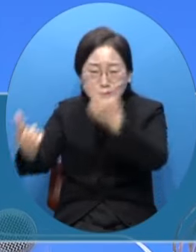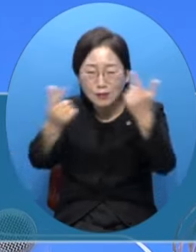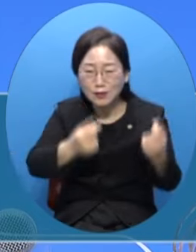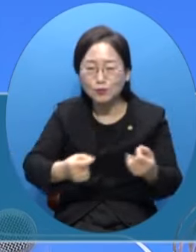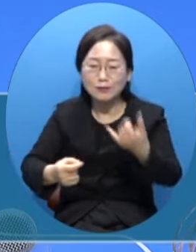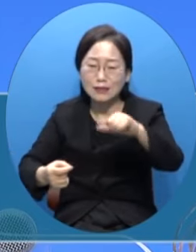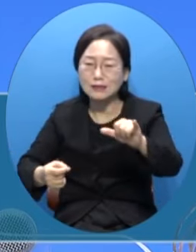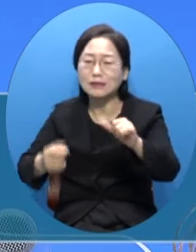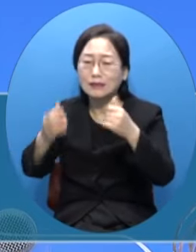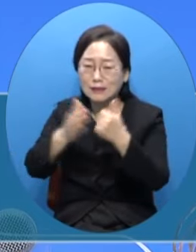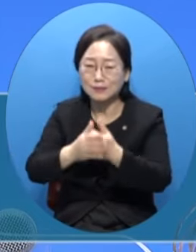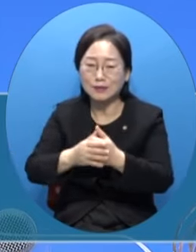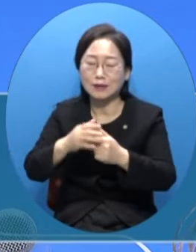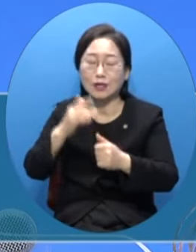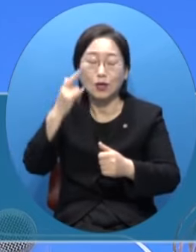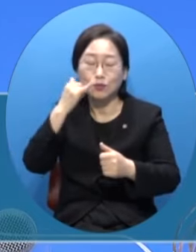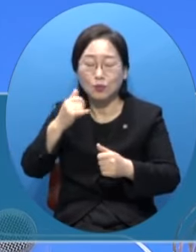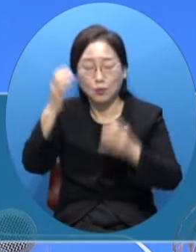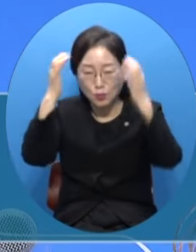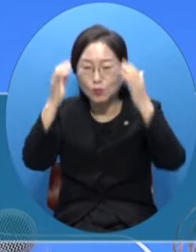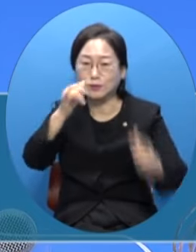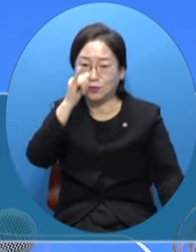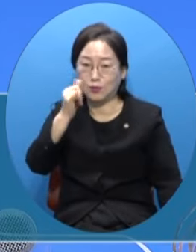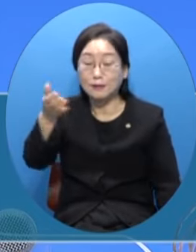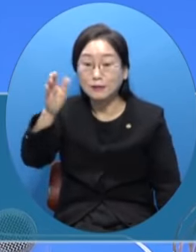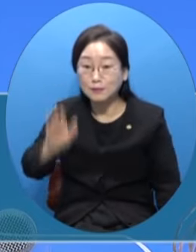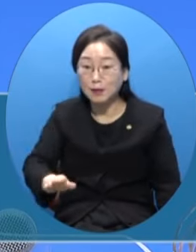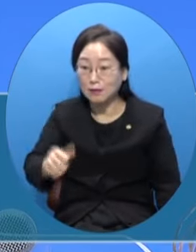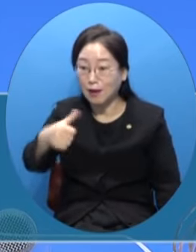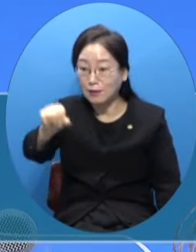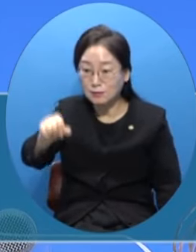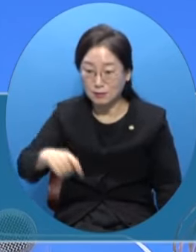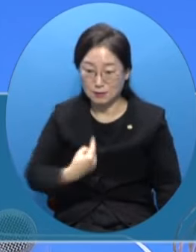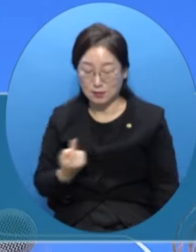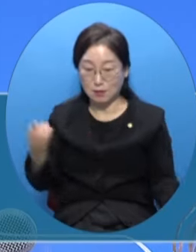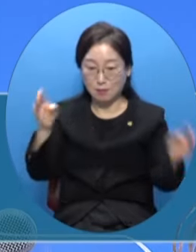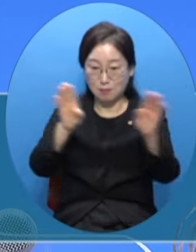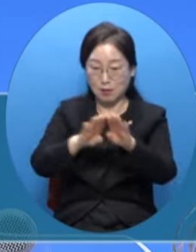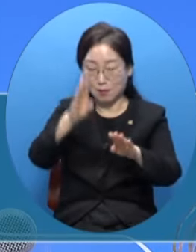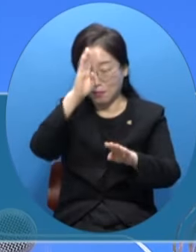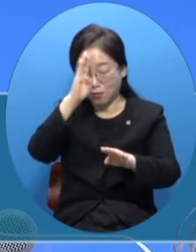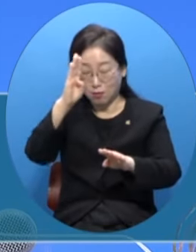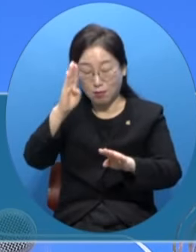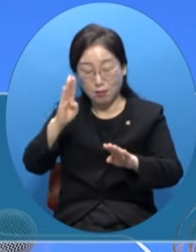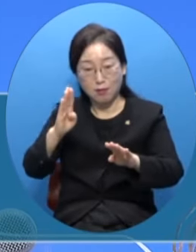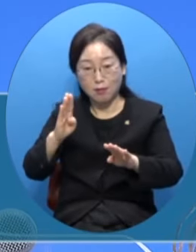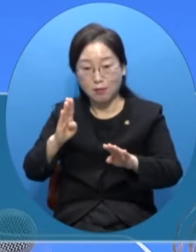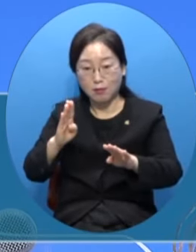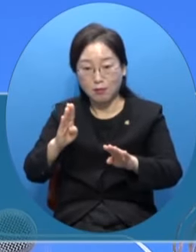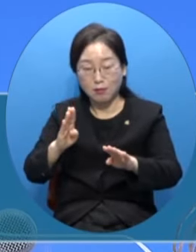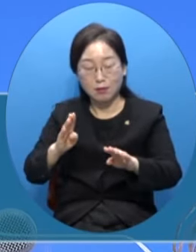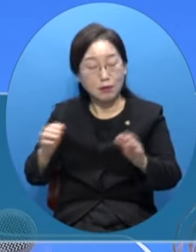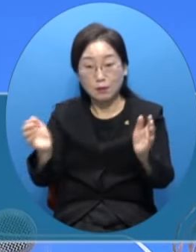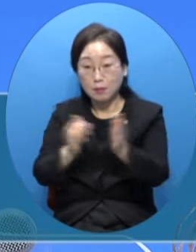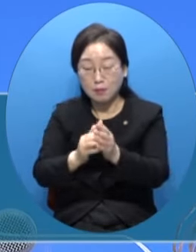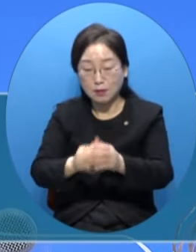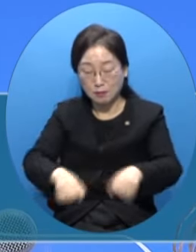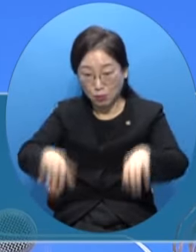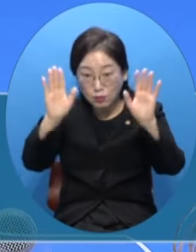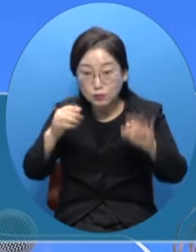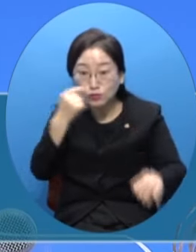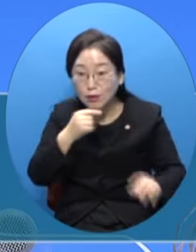부모님이 있습니다. 그런데 그 아이가 이제는 자폐증으로 손을 놓고 이제 끝났다 했을 때 하나님이 이렇게 천사의 손길을